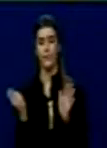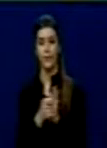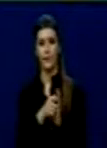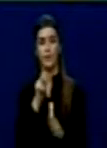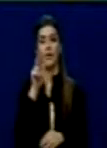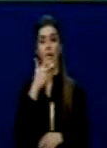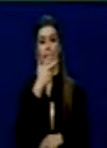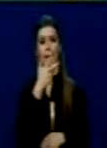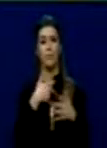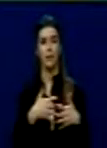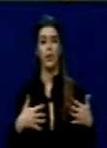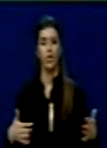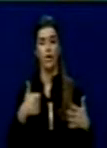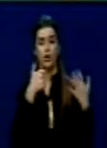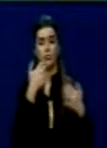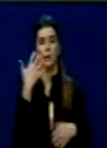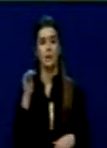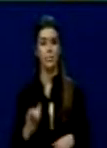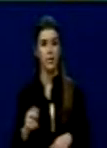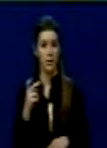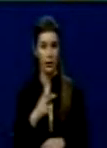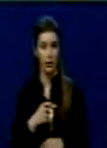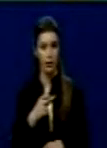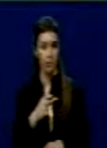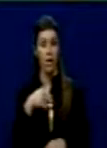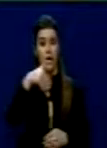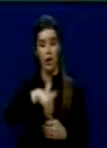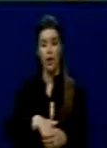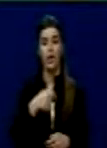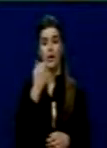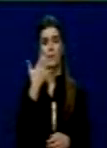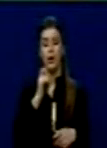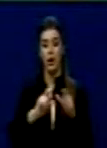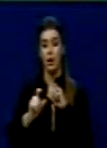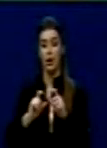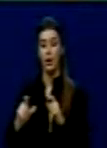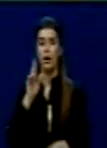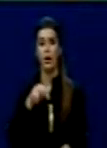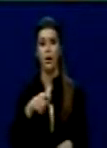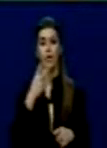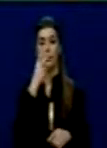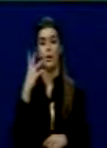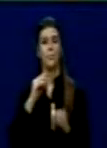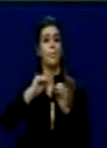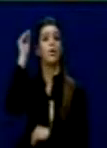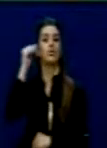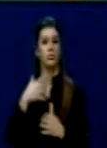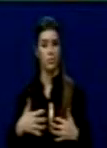për 3.650.000 euro, ndërkohë që borxhi që kjo ndërmarrje u ka punëtorëve është mbi 25 milion